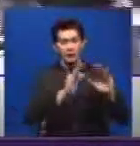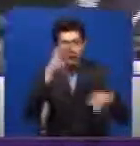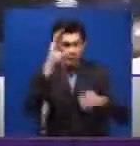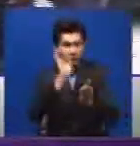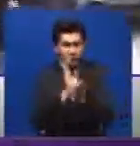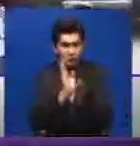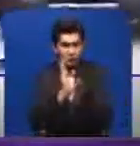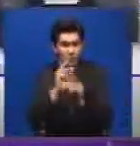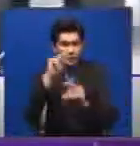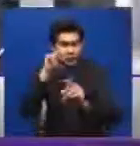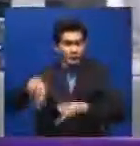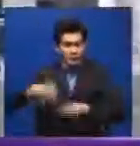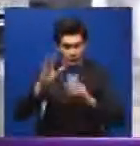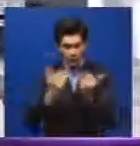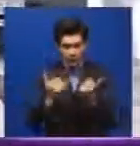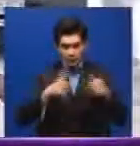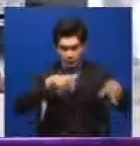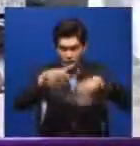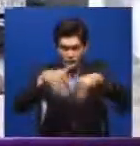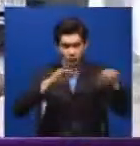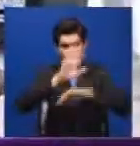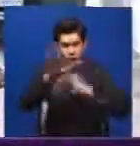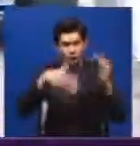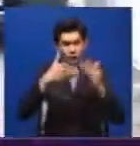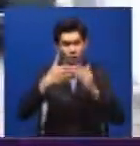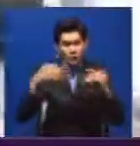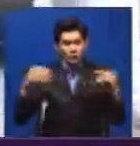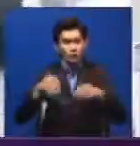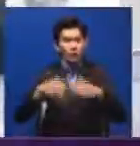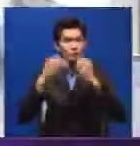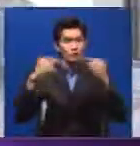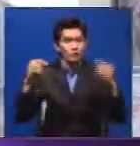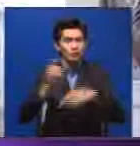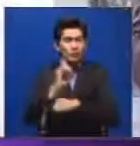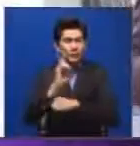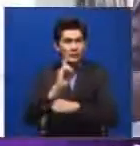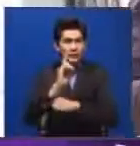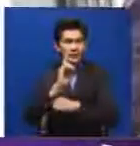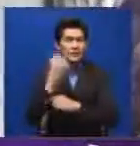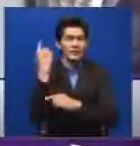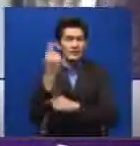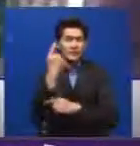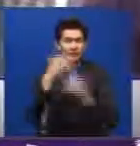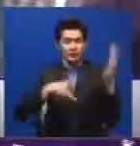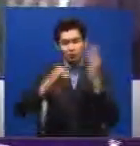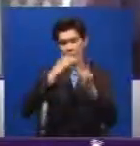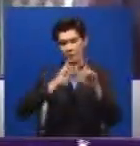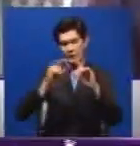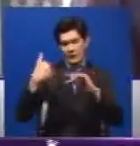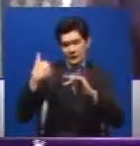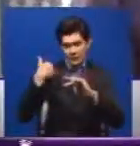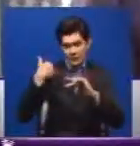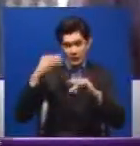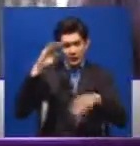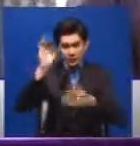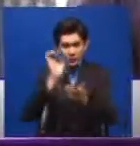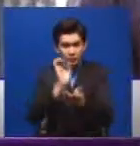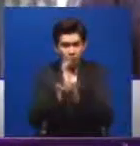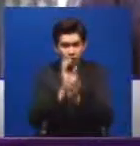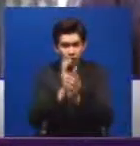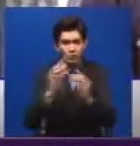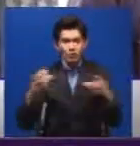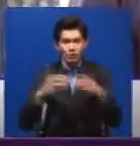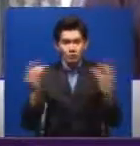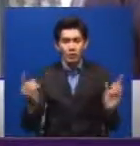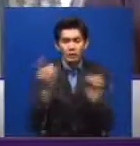วงเทศกาลสงกรานต์ที่ประชาชนส่วนใหญ่เดินทางไปฉลองเทศกาลสงกรานต์ในต่างจังหวัดหลายวันโดยตำรวจต้องผัดเปลี่ยนทีมเฝ้าระวัง